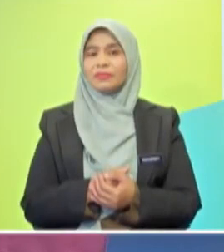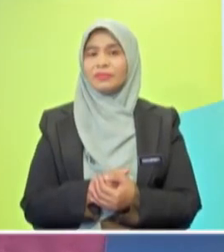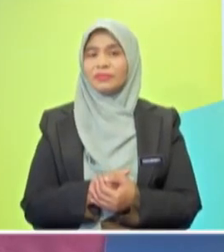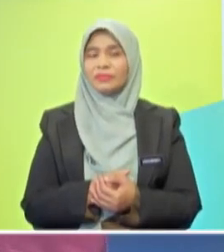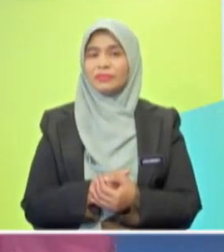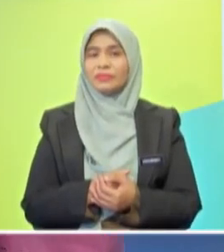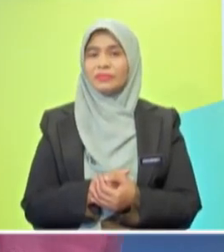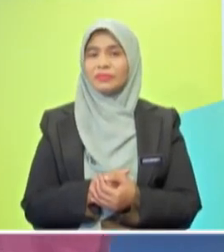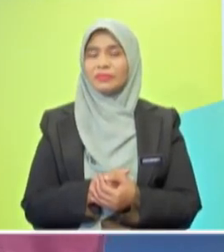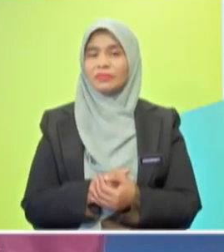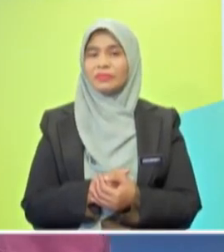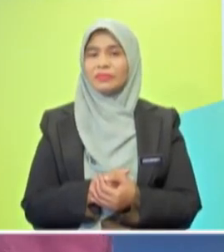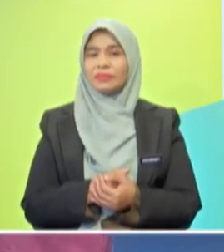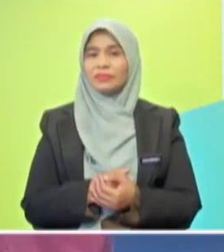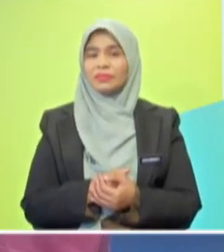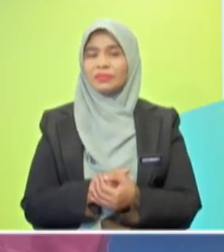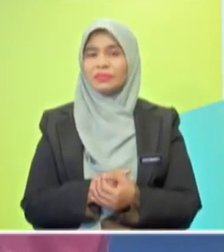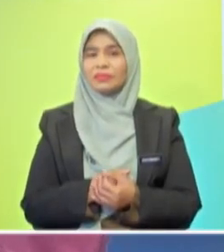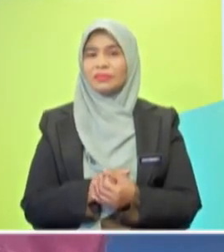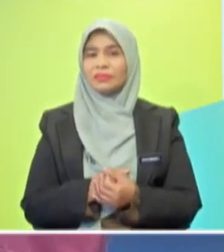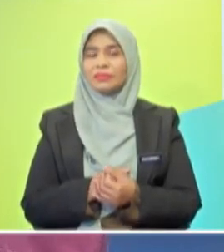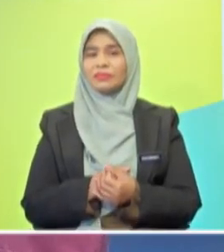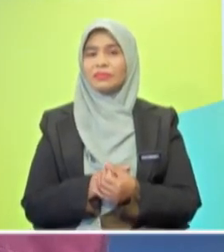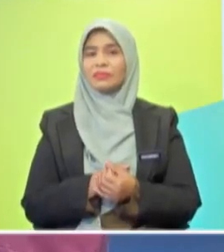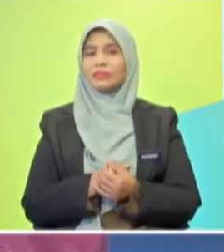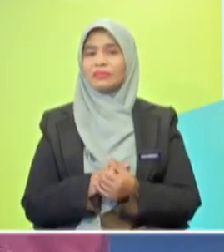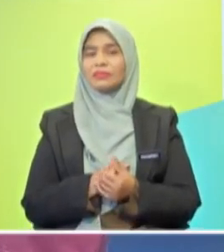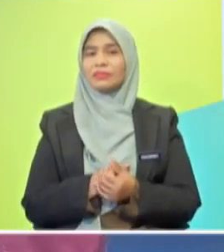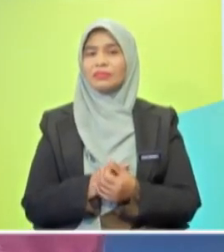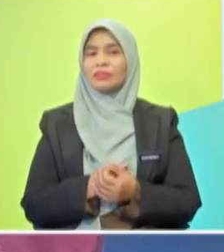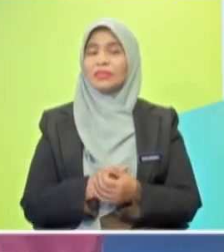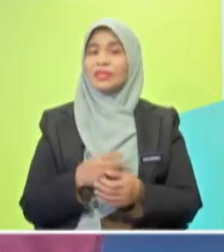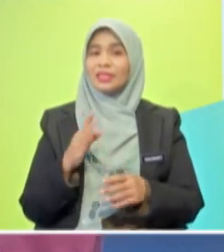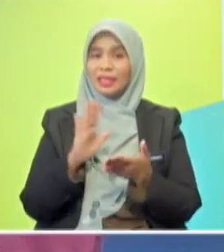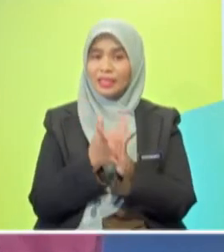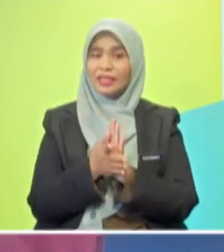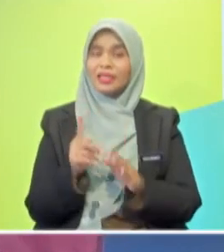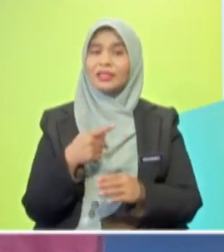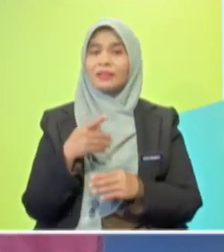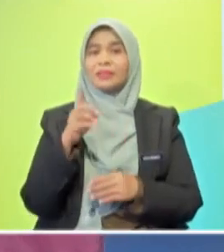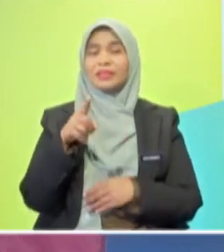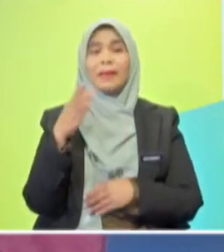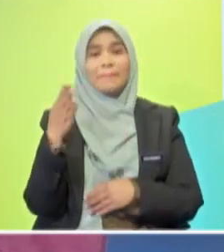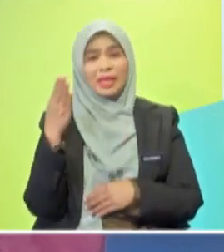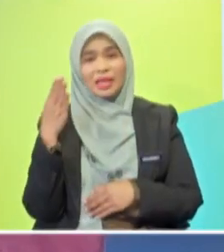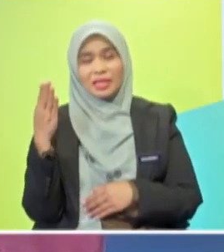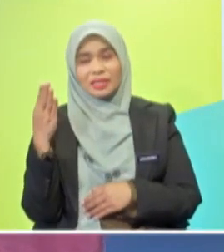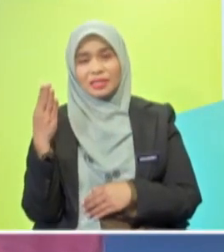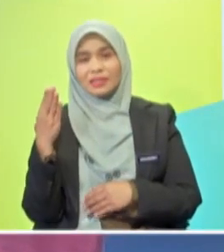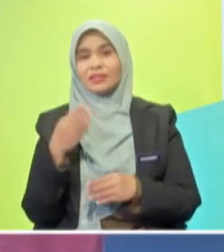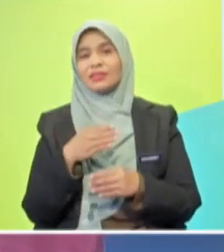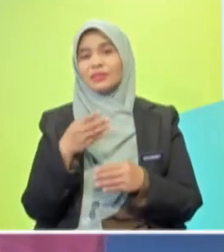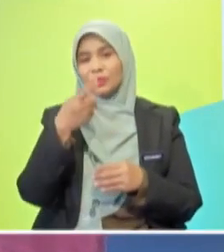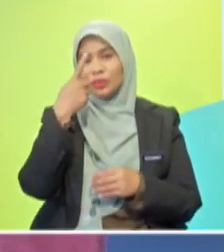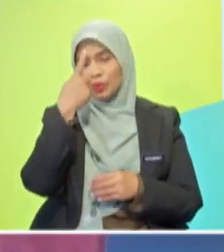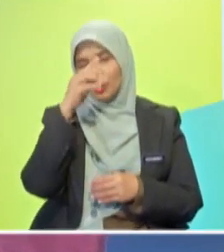Kan? Balik nanti kita akan membuka pakaian. Jadi kita kena melazimi, membiasa menghafaz